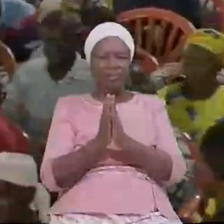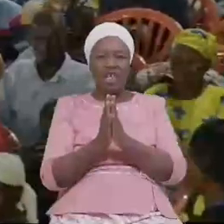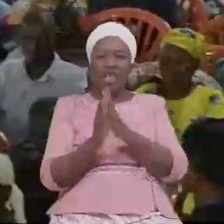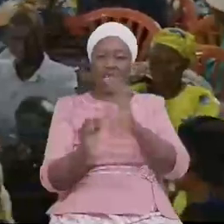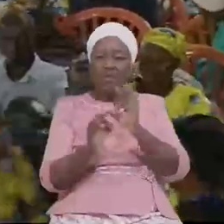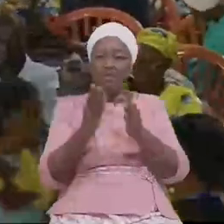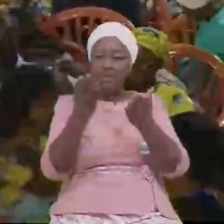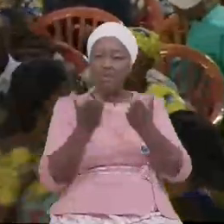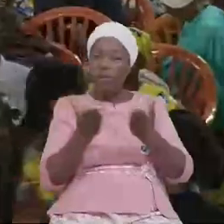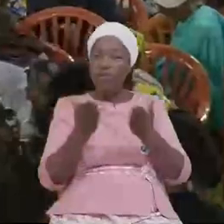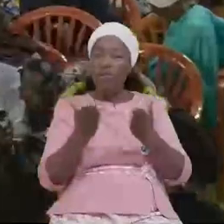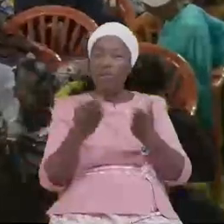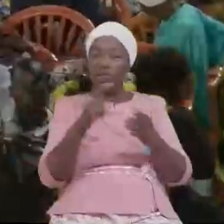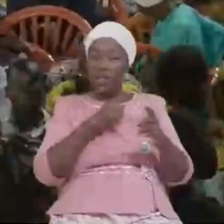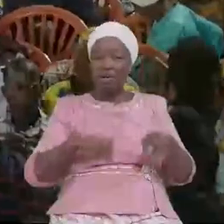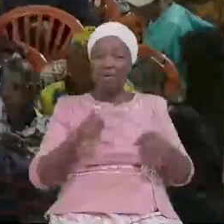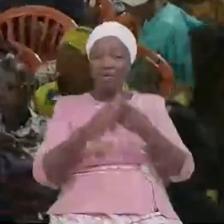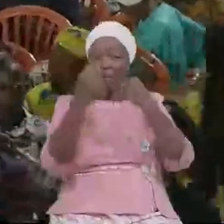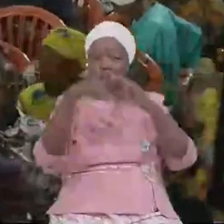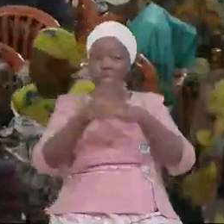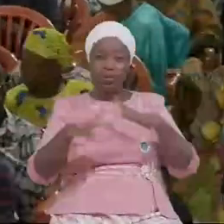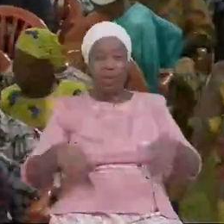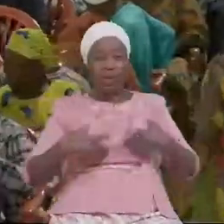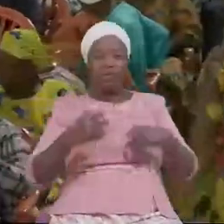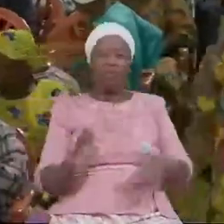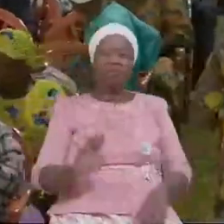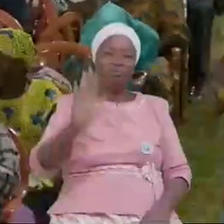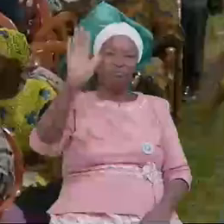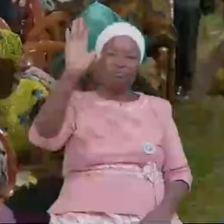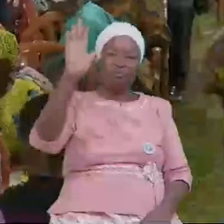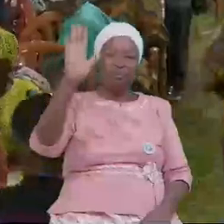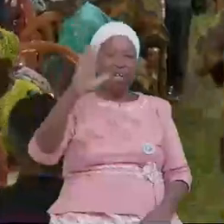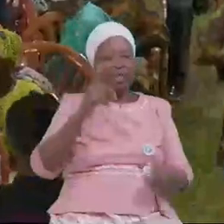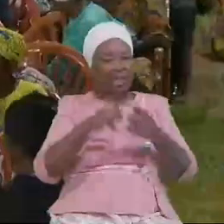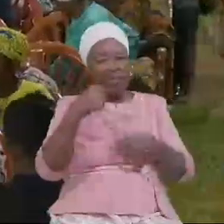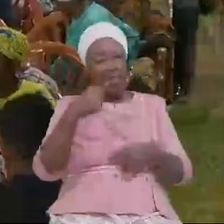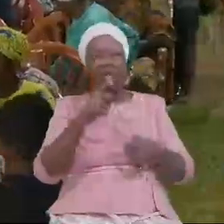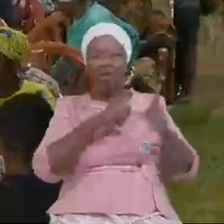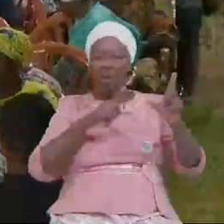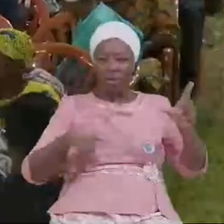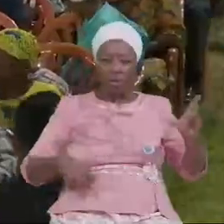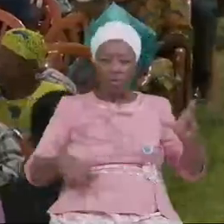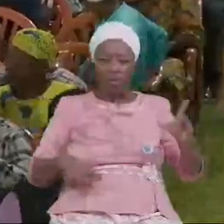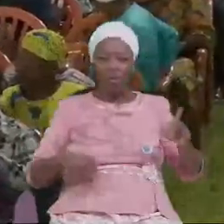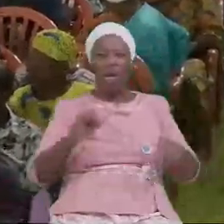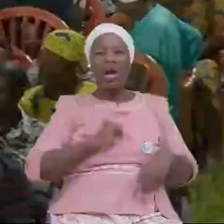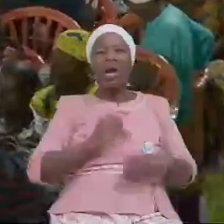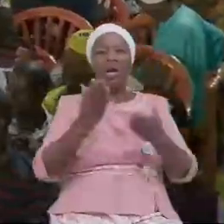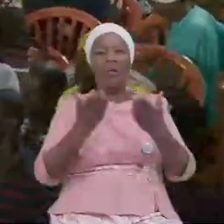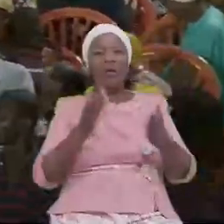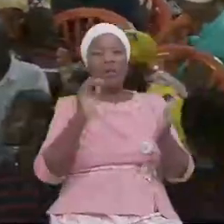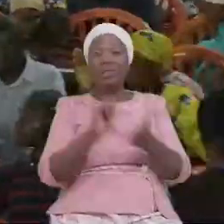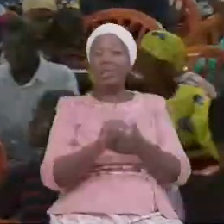la main disant, Seigneur, je veux ce salut, le salut qui ne s'évapore